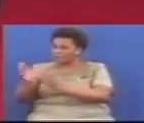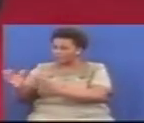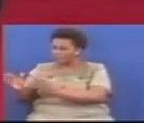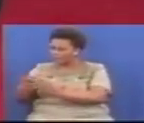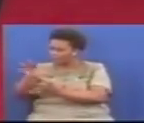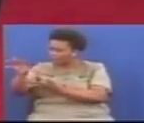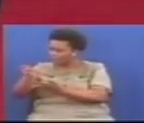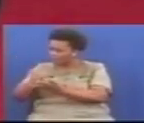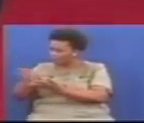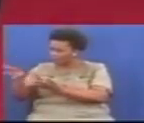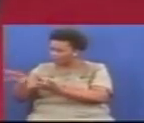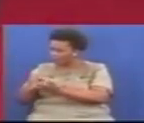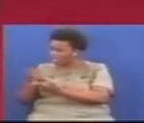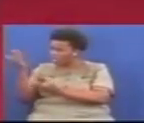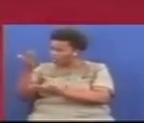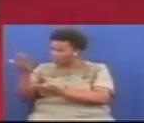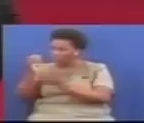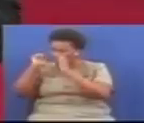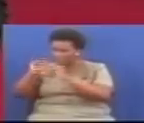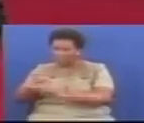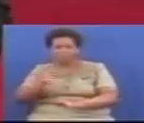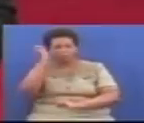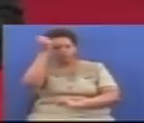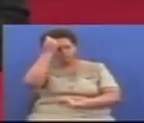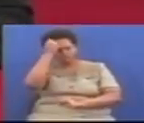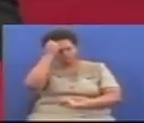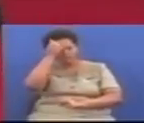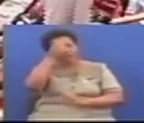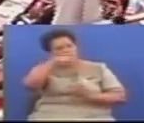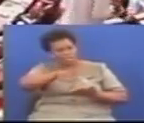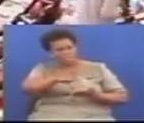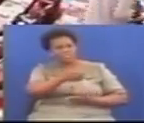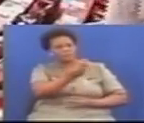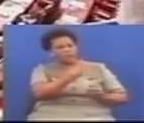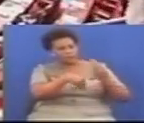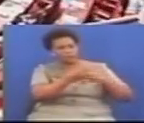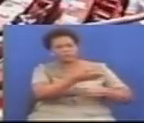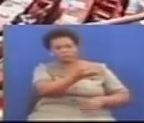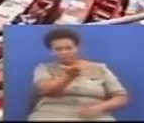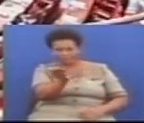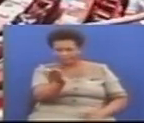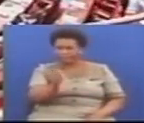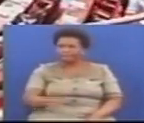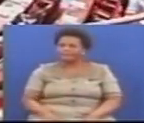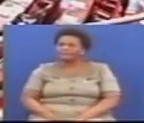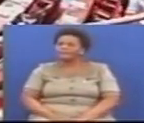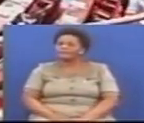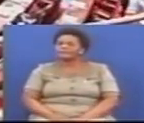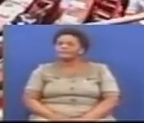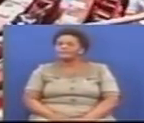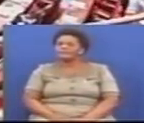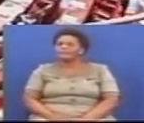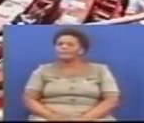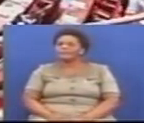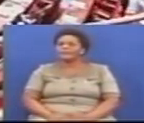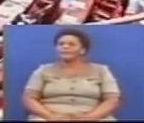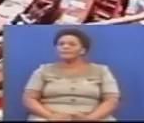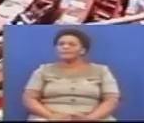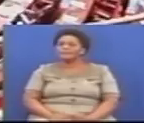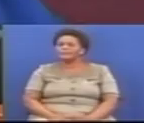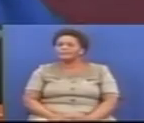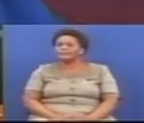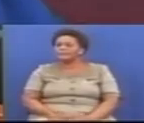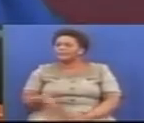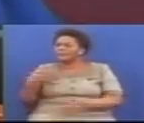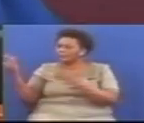wa mitaa wawezeshe ili waweze kufanya kazi yao vizuri. Asante Mheshimiwa Spika. Asante, majibu hayo yanatosha kwa swali hilo. Sasa Mheshimiwa